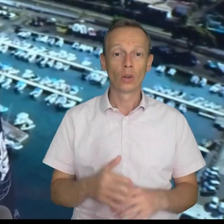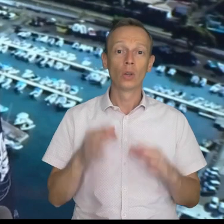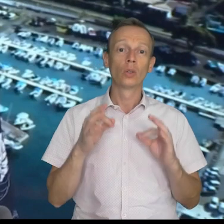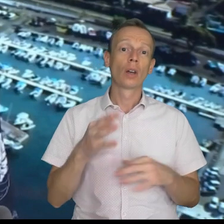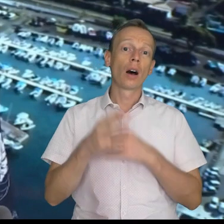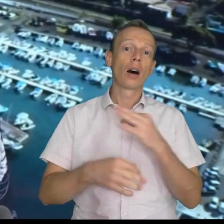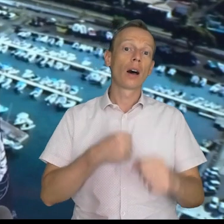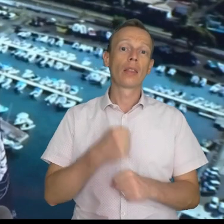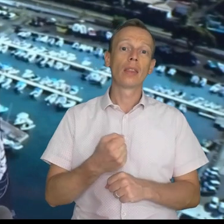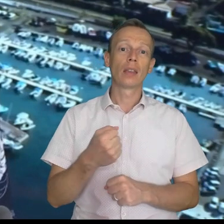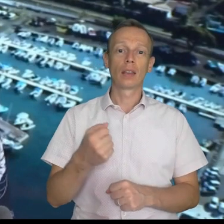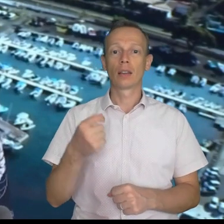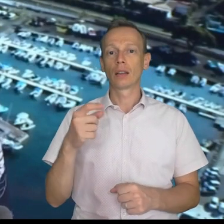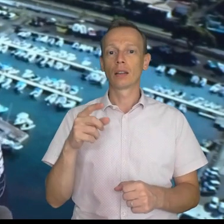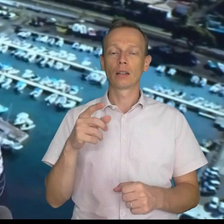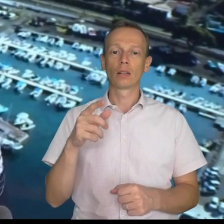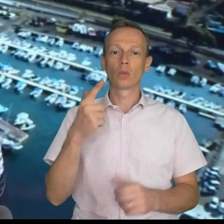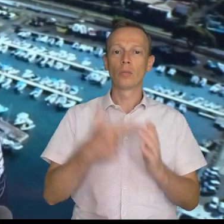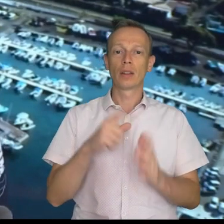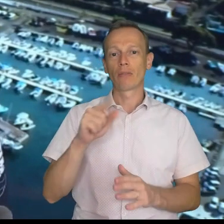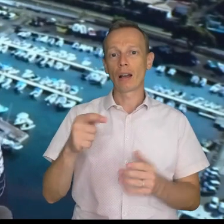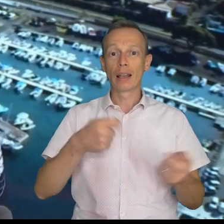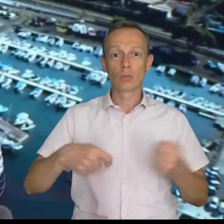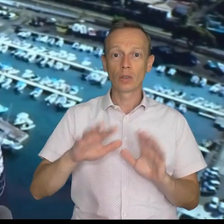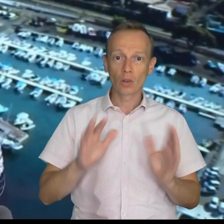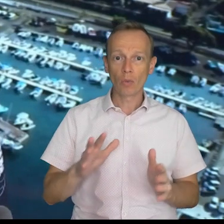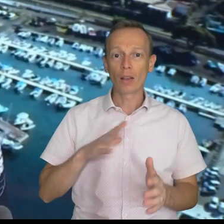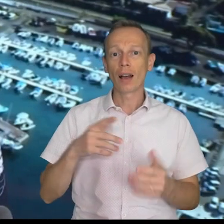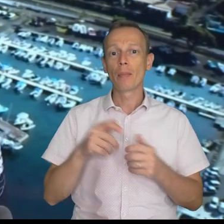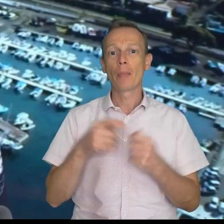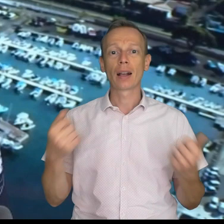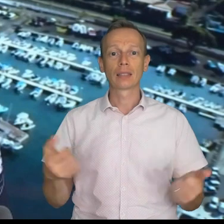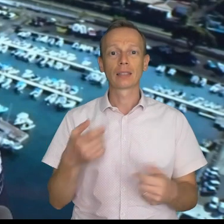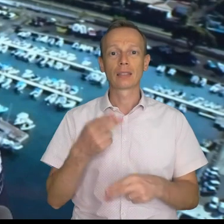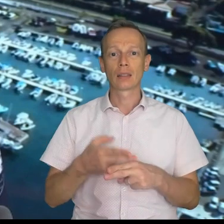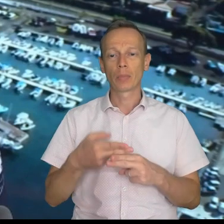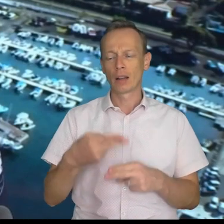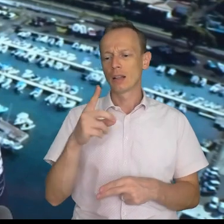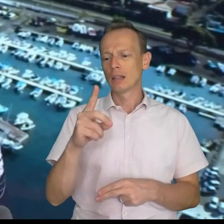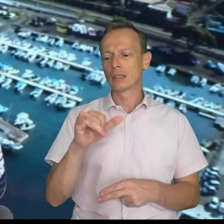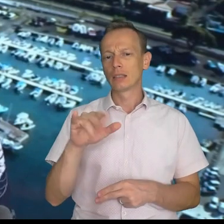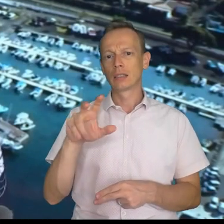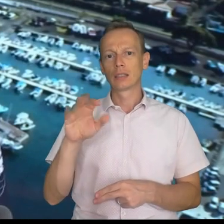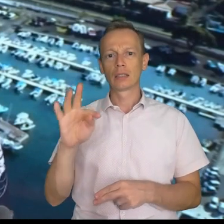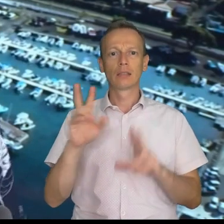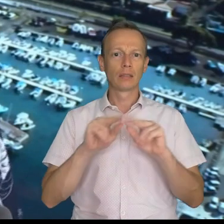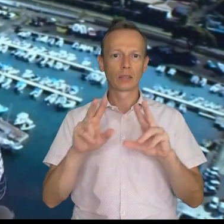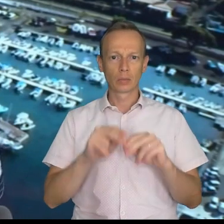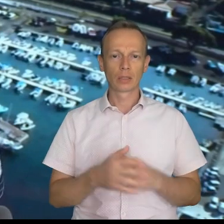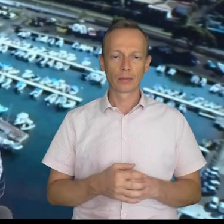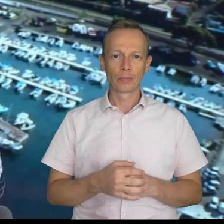de l'année économique en 2020 dans le magazine Dixit de Dominique Morvan. Je vous propose d'écouter cet extrait.